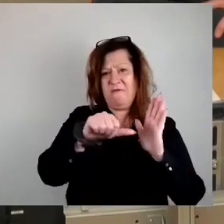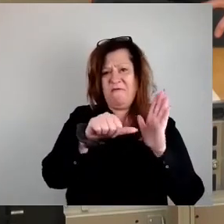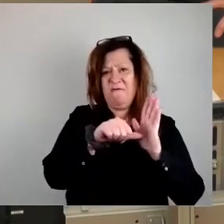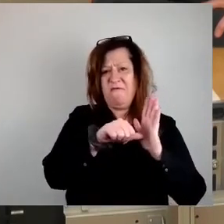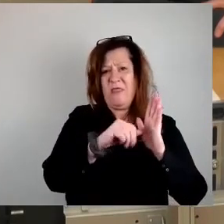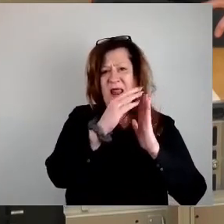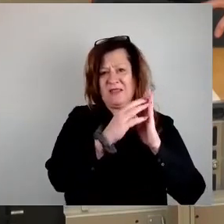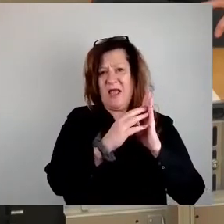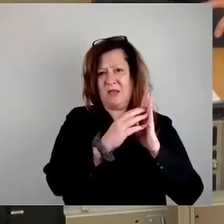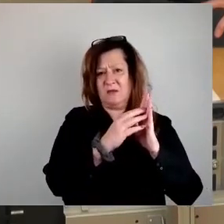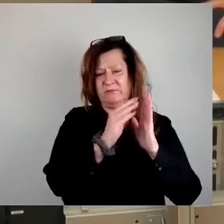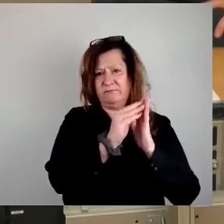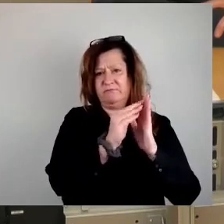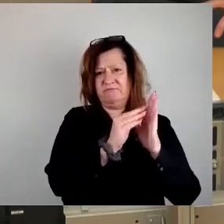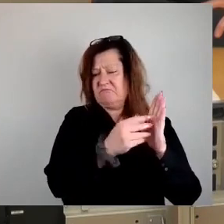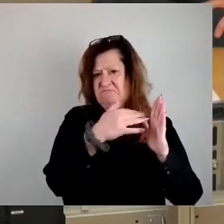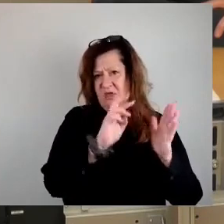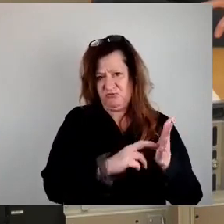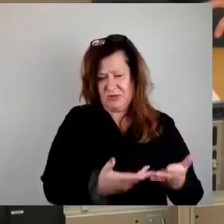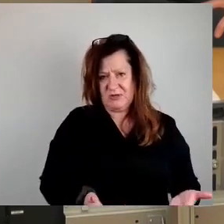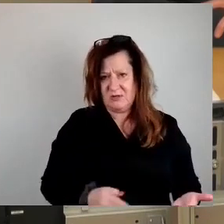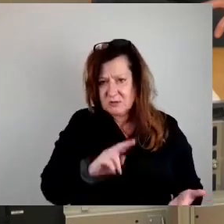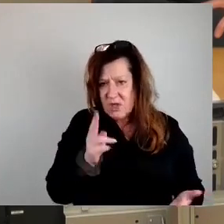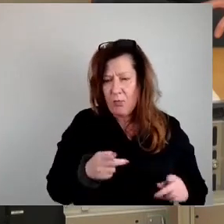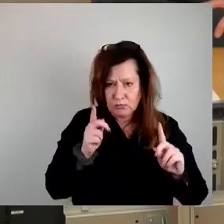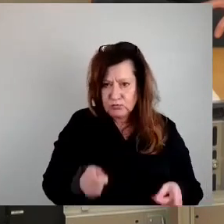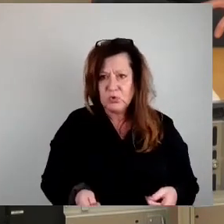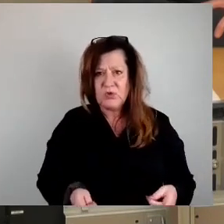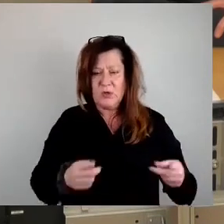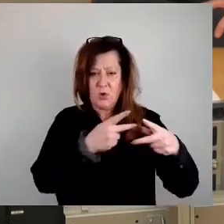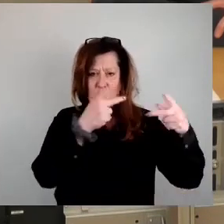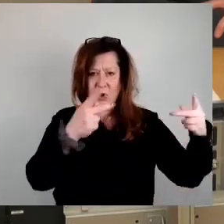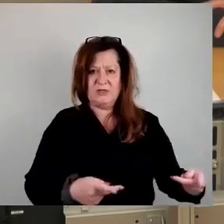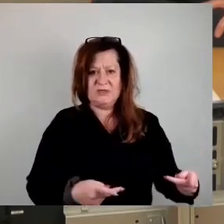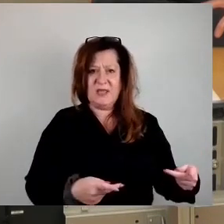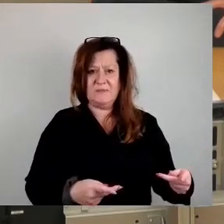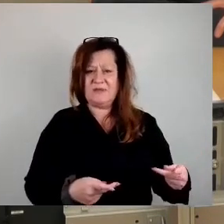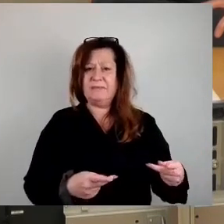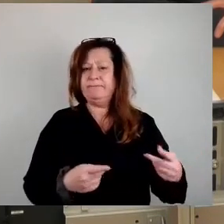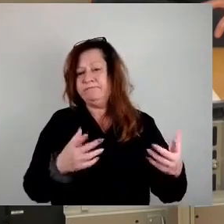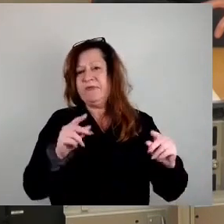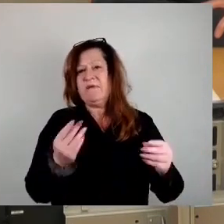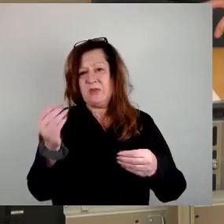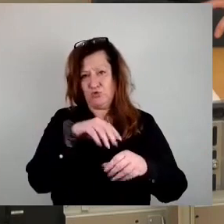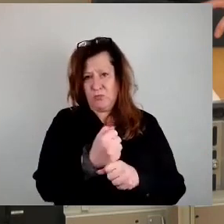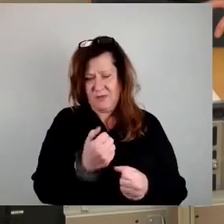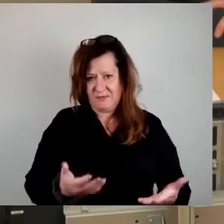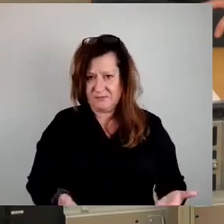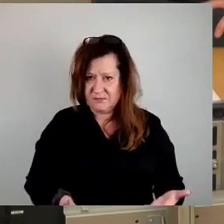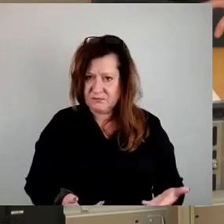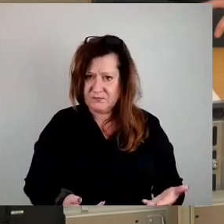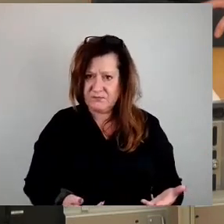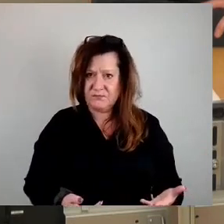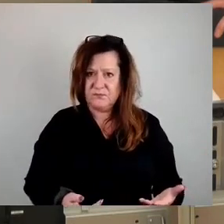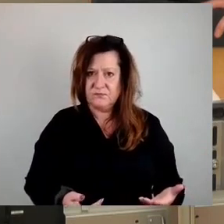da drin, ansonsten steht da nichts. Und deswegen müssen wir dieses Konzept modifizieren. Und deswegen, es war zwar